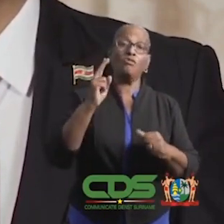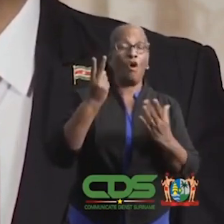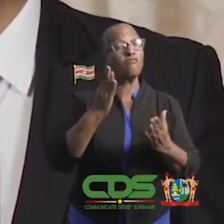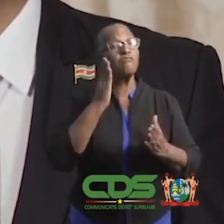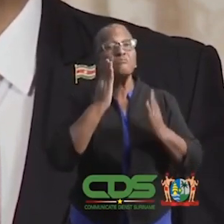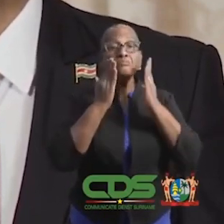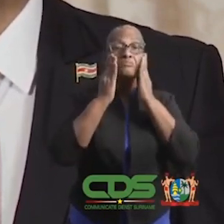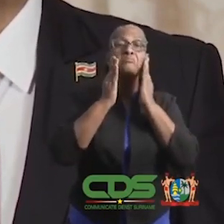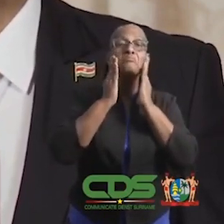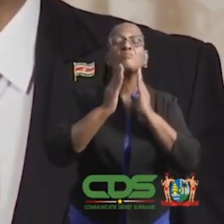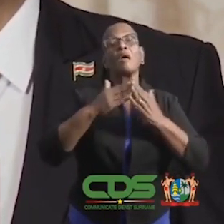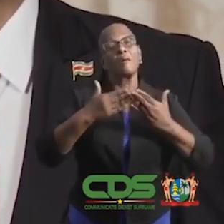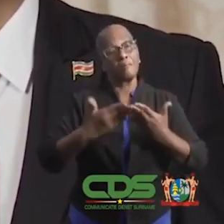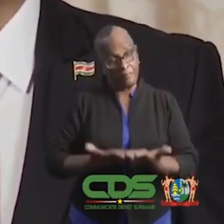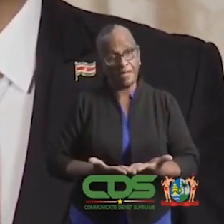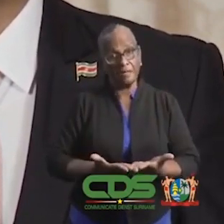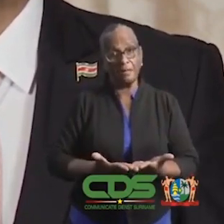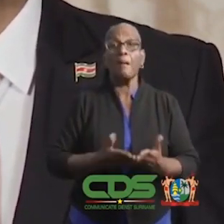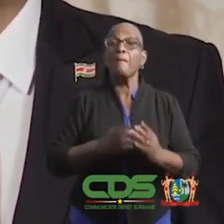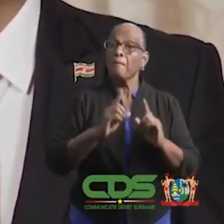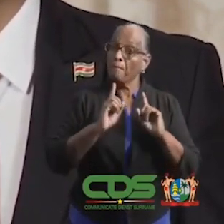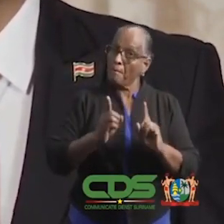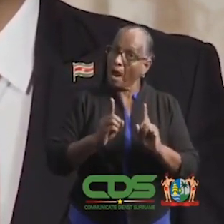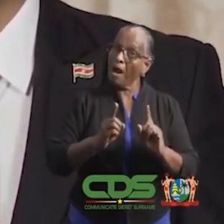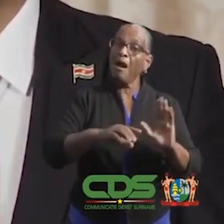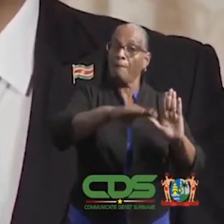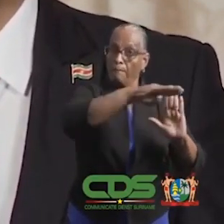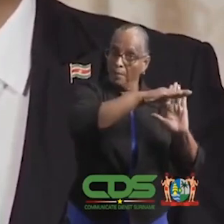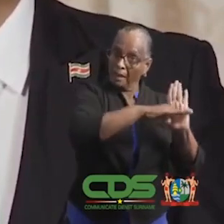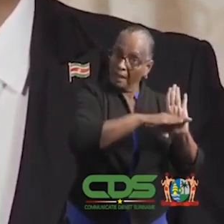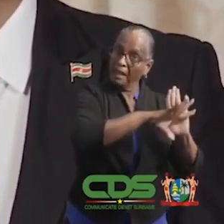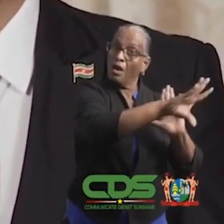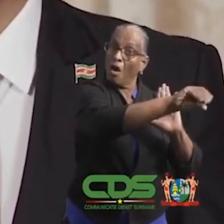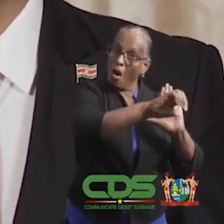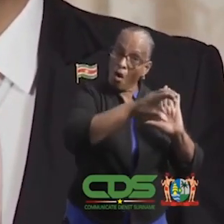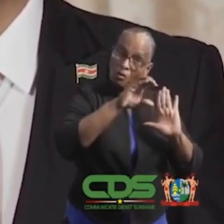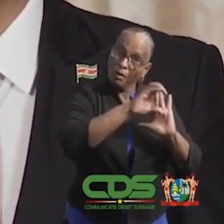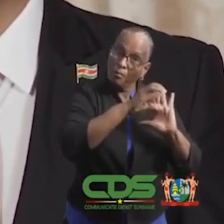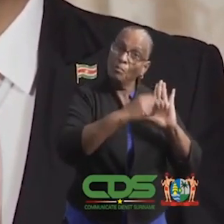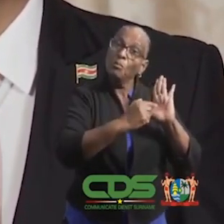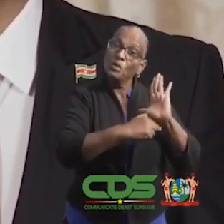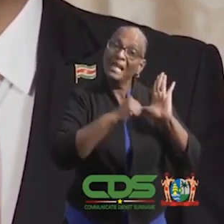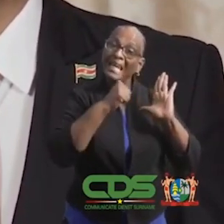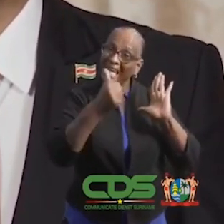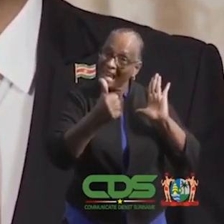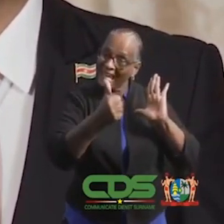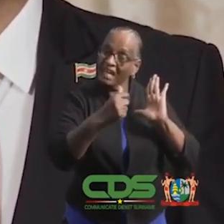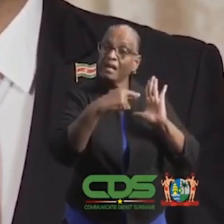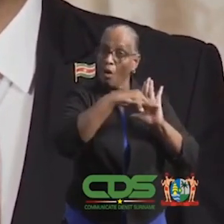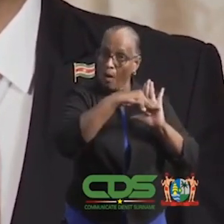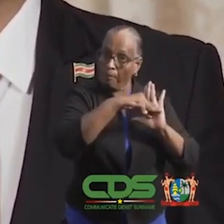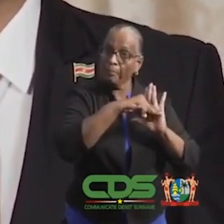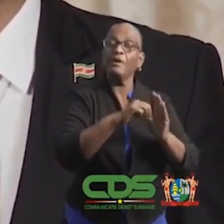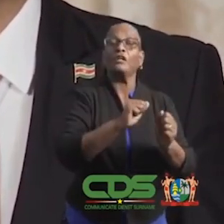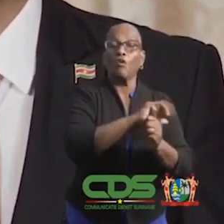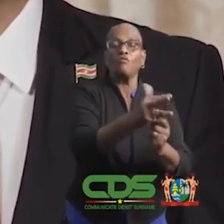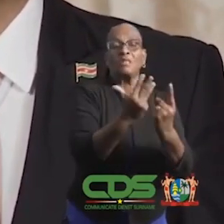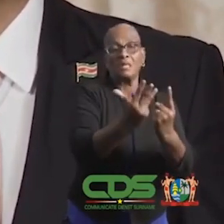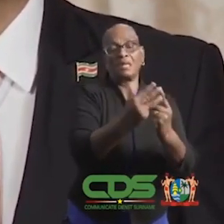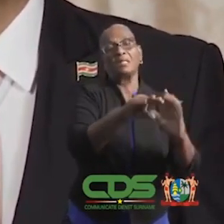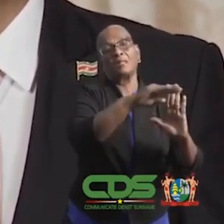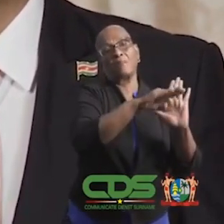barbershops. Dit alles volgens de geldende protocollen met inachtneming natuurlijk van de COVID-19